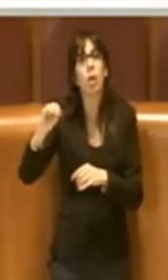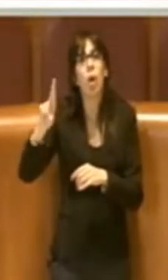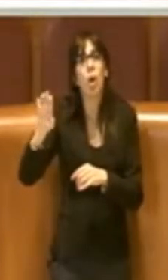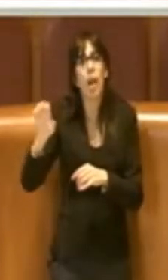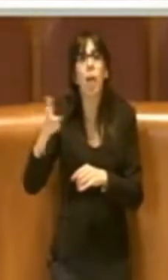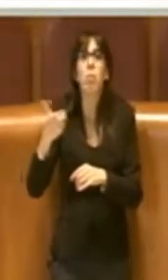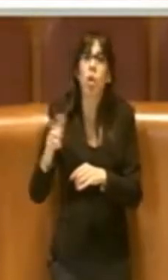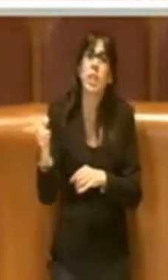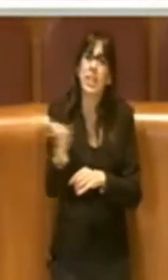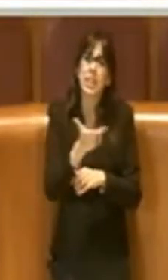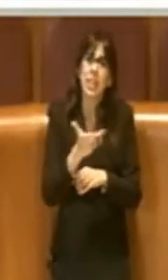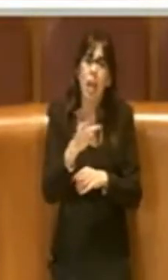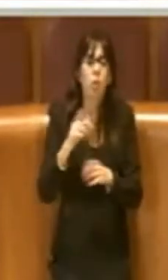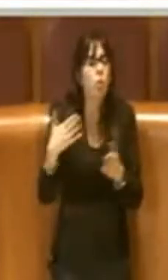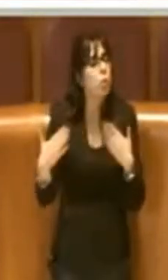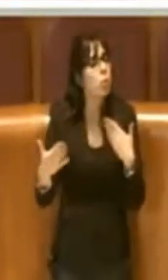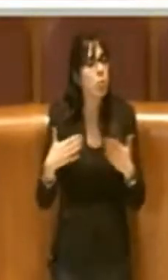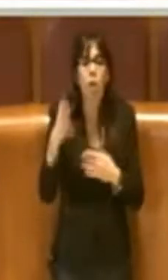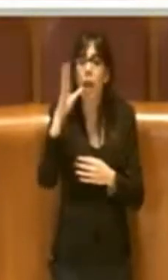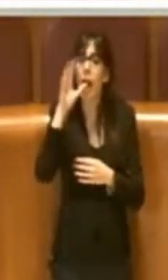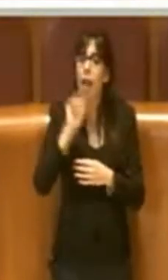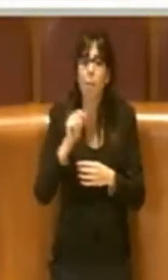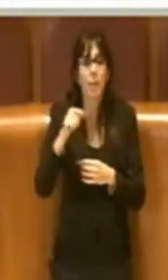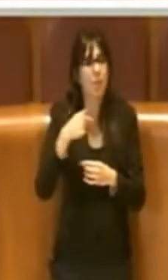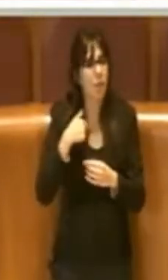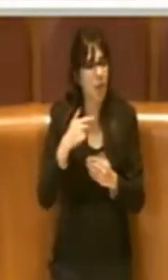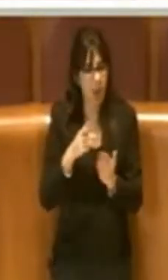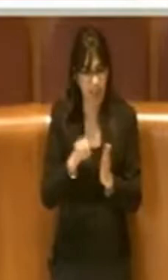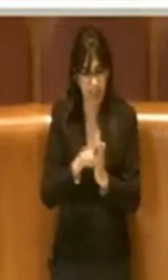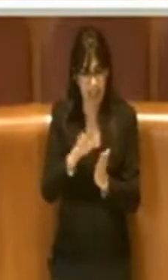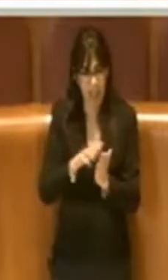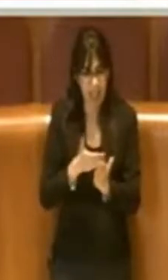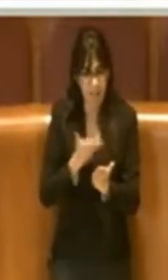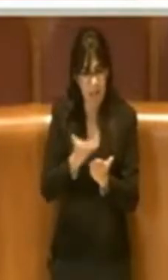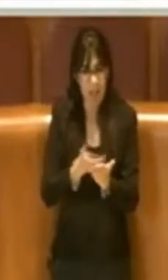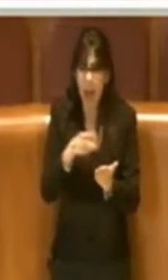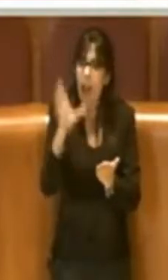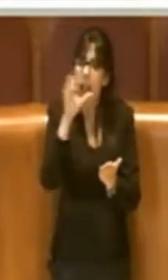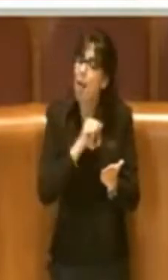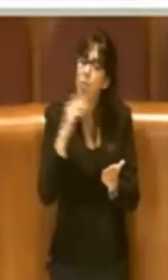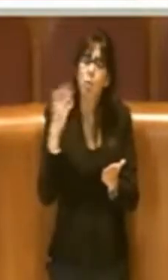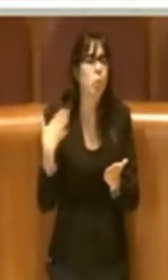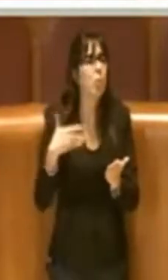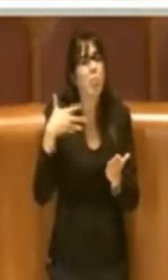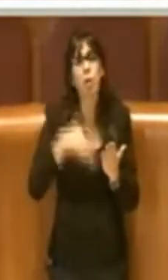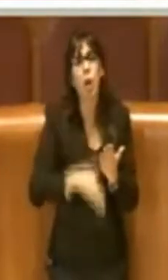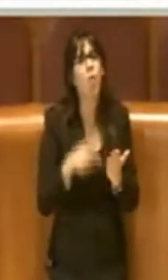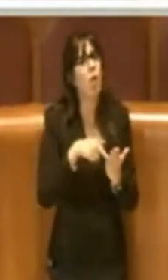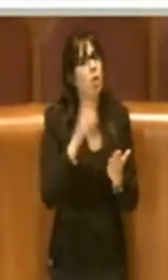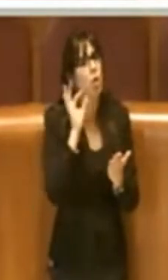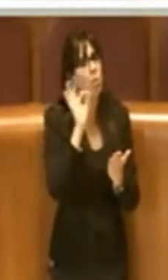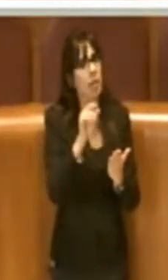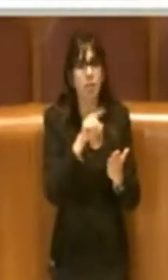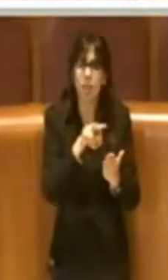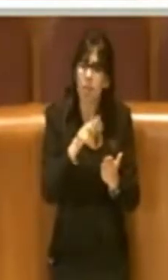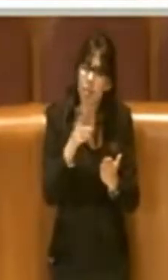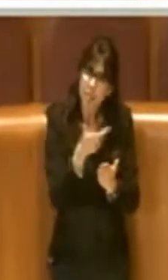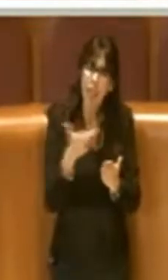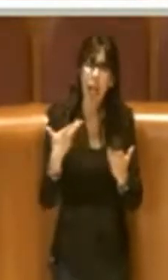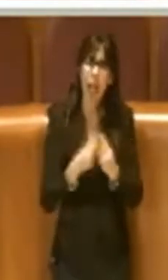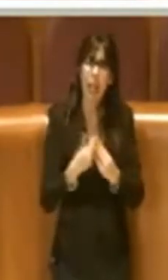spirito posto a fondamento di quest'atto che oggi votiamo ed hanno perseguito fino in